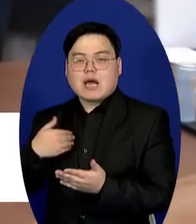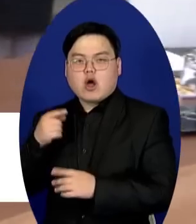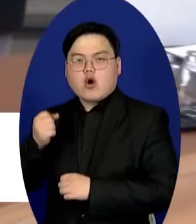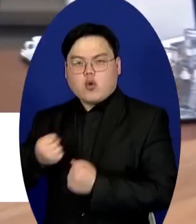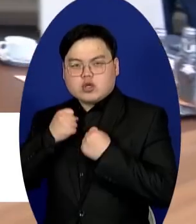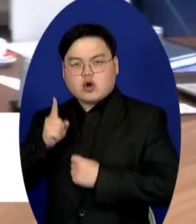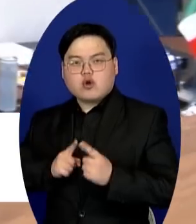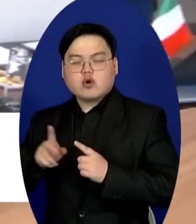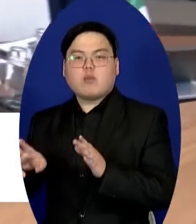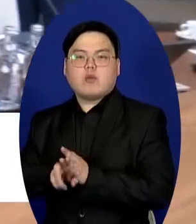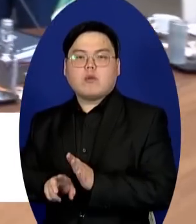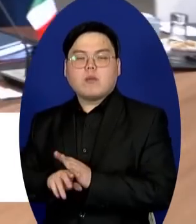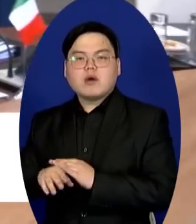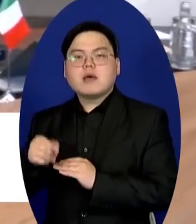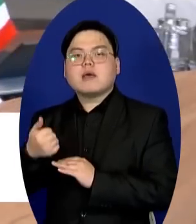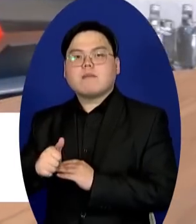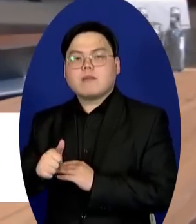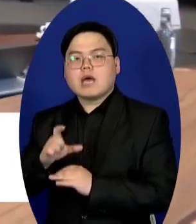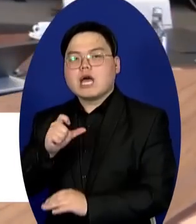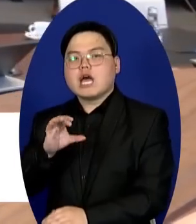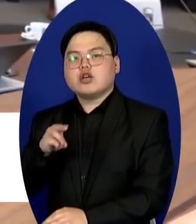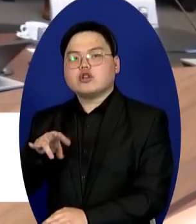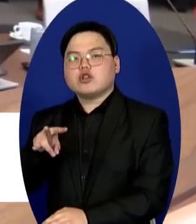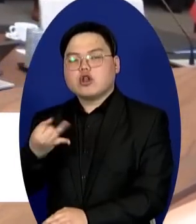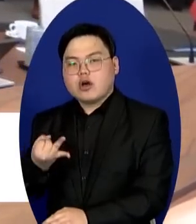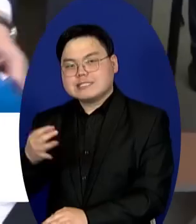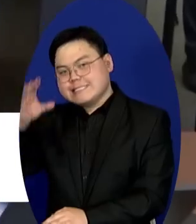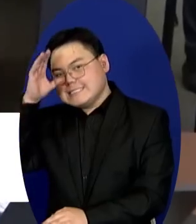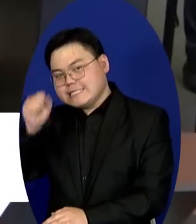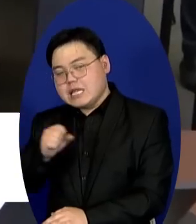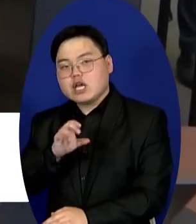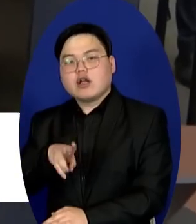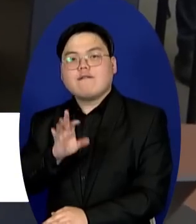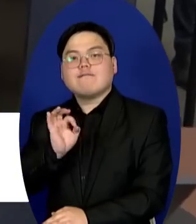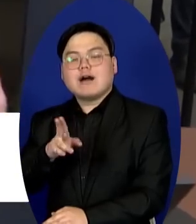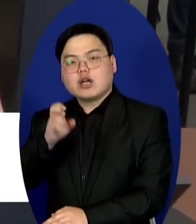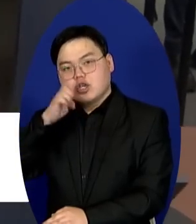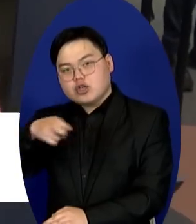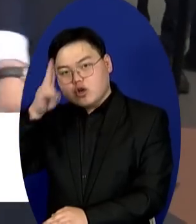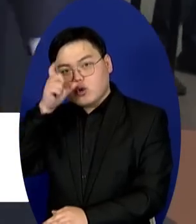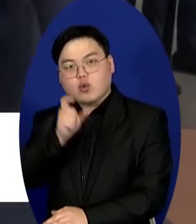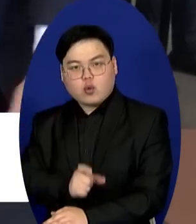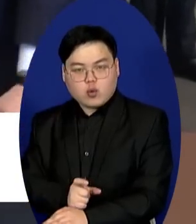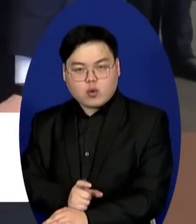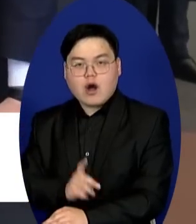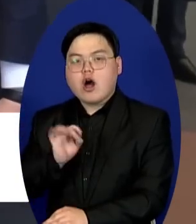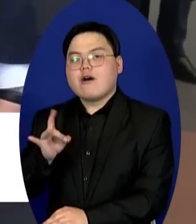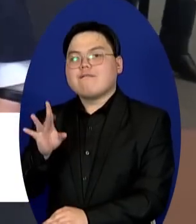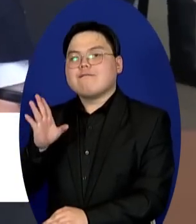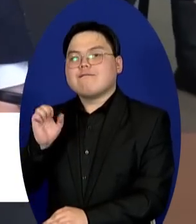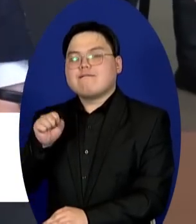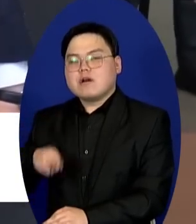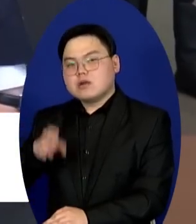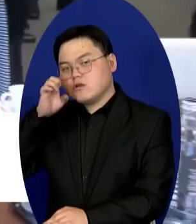өрсөлдөгч болох магадлалтай улс төрчдийн тоонд Эстоны ерөнхий сайд Кай Калас, Словакийн ерөнхийлөгч Сузана Чапутова, Хорватын